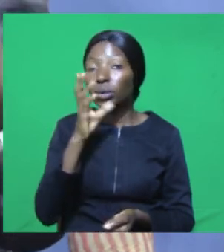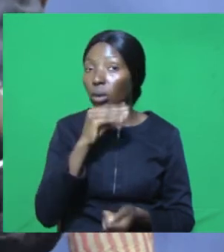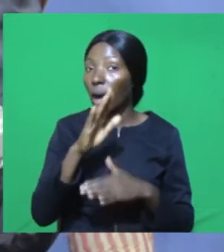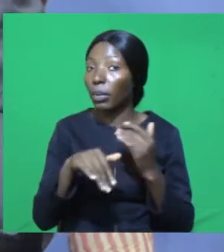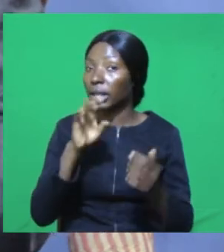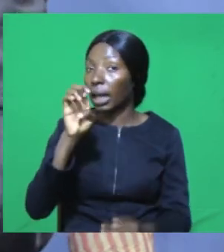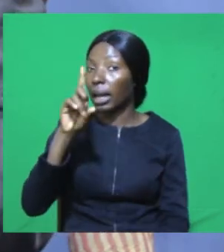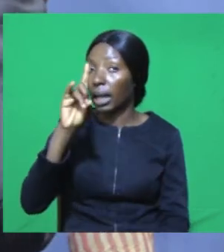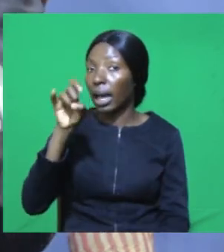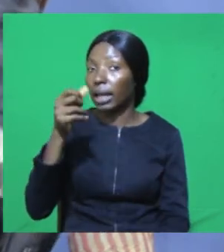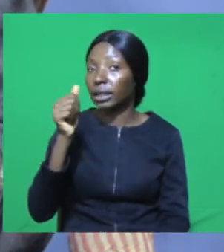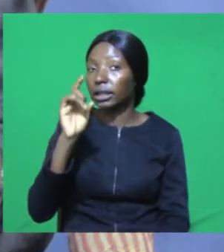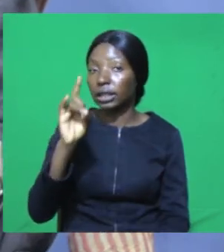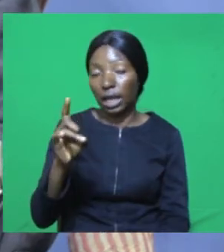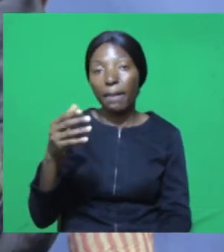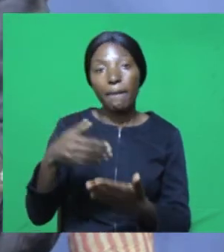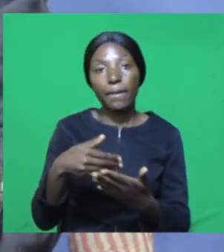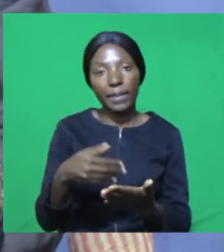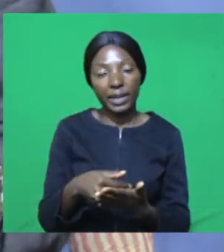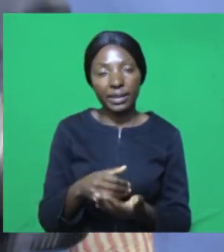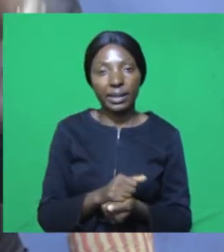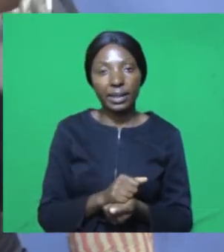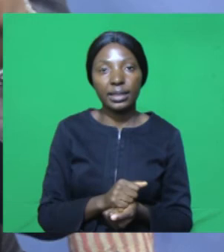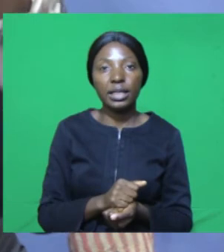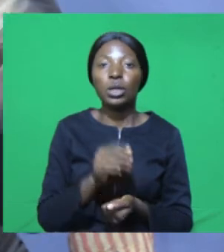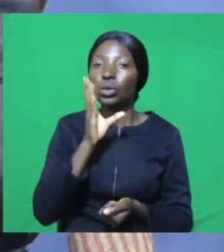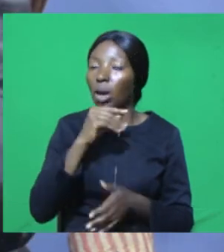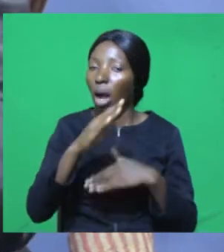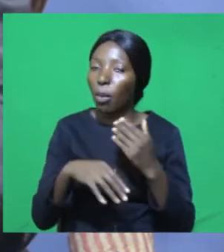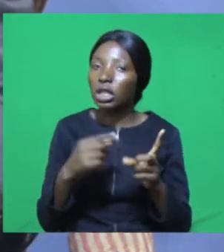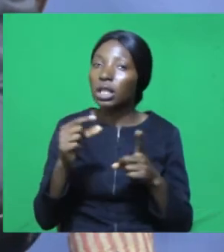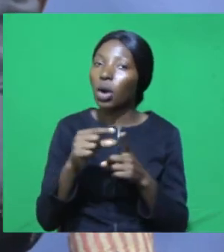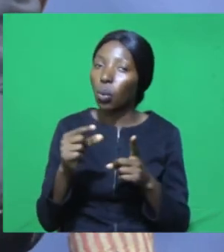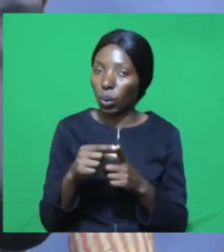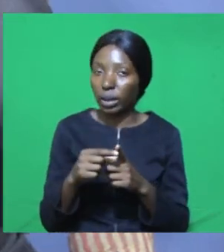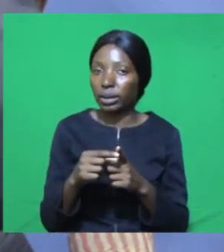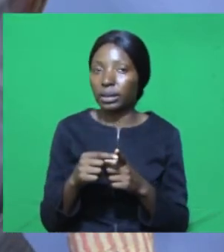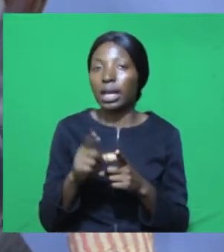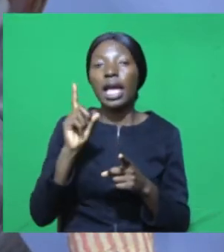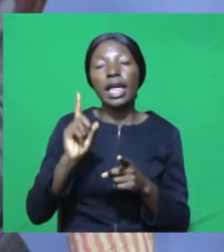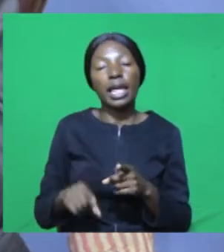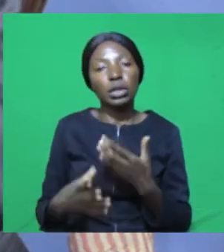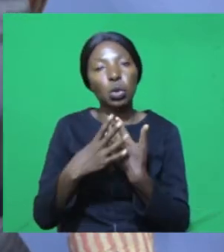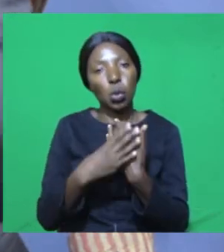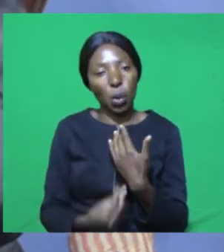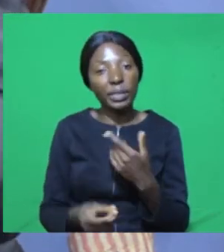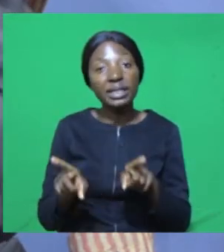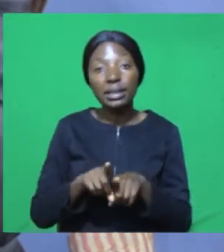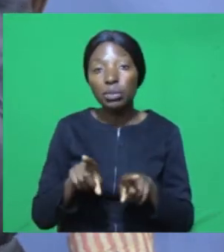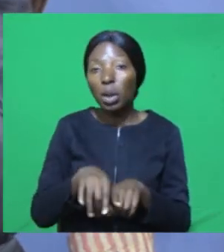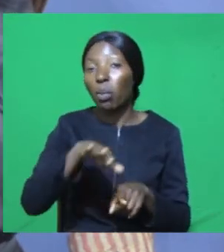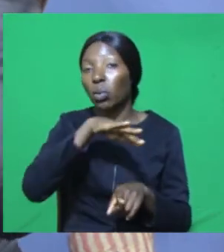Eria achauya kanoti Elijah's message. Parikutaurwa message inotodzera